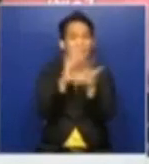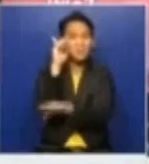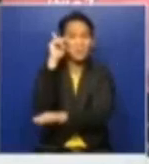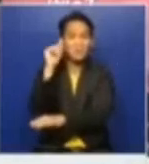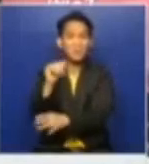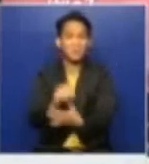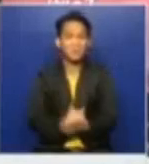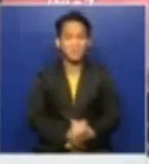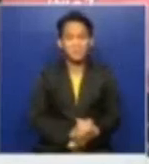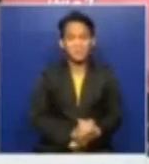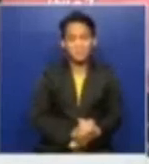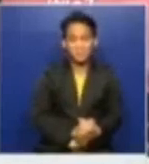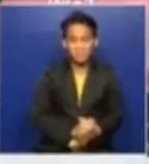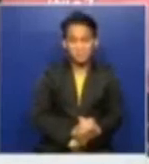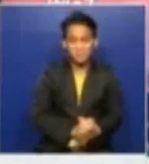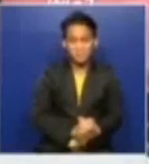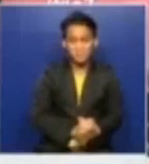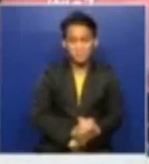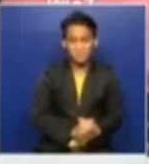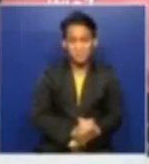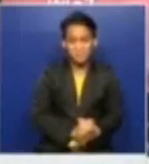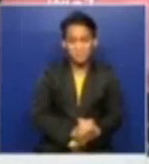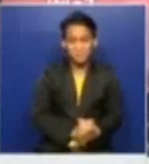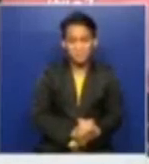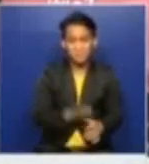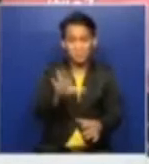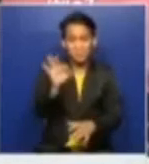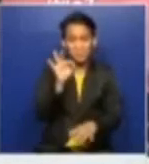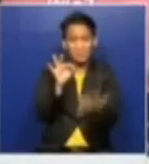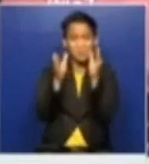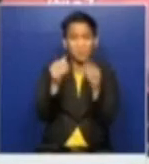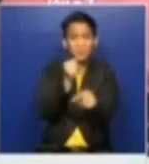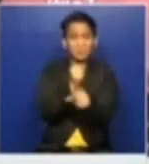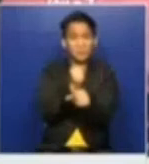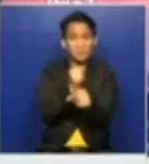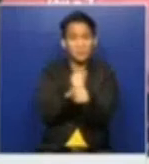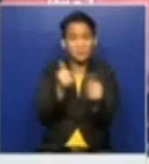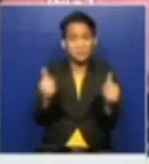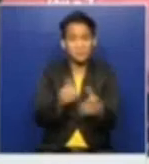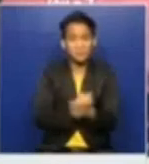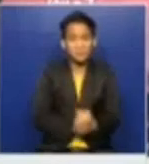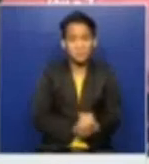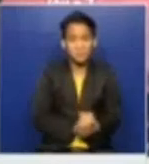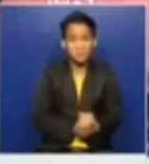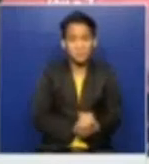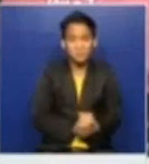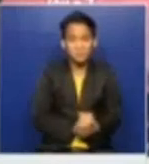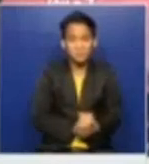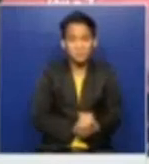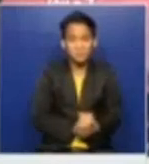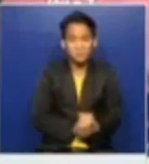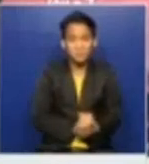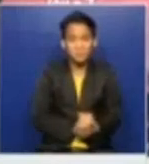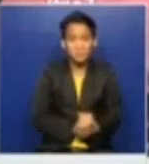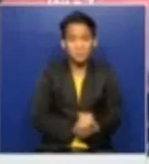กันในการตั้งกรรมการวิสามัญและบูรณาการทั้งระบบให้คุณครูได้มีโอกาสลด